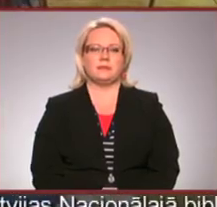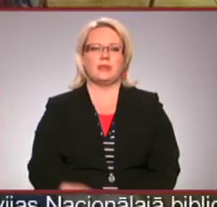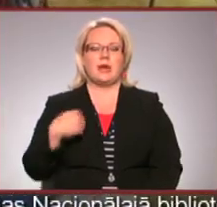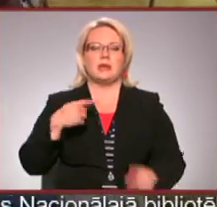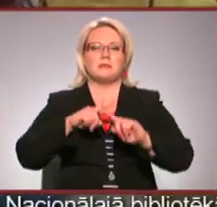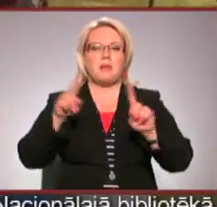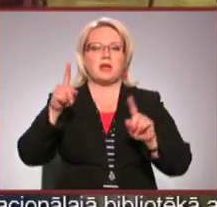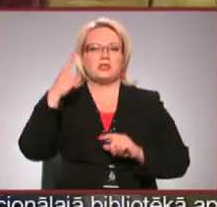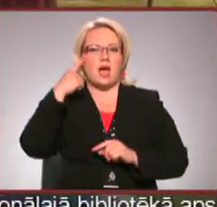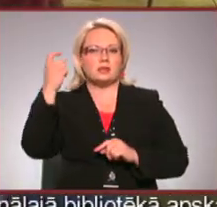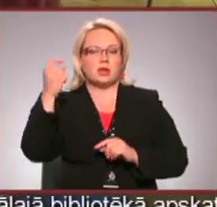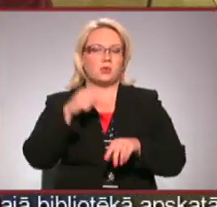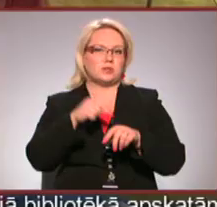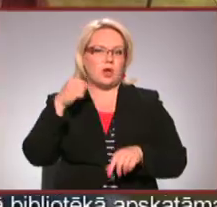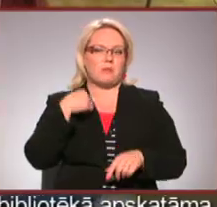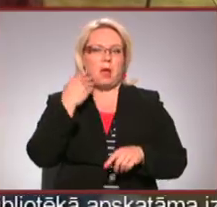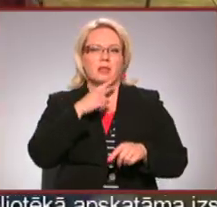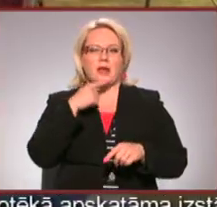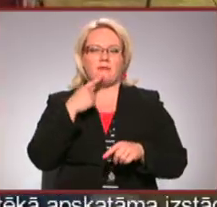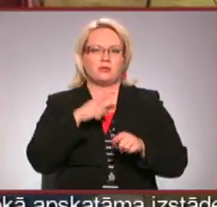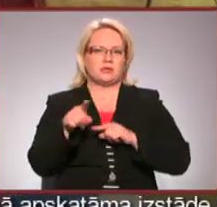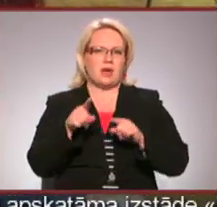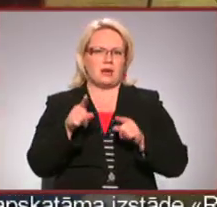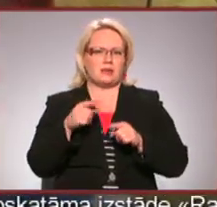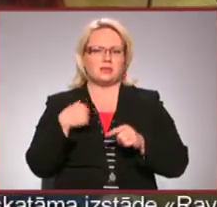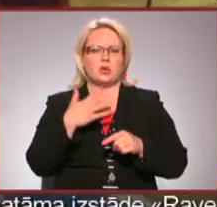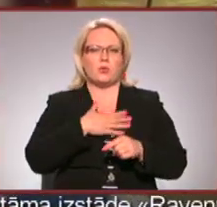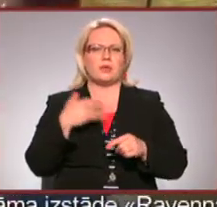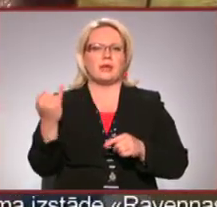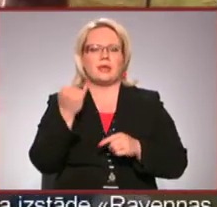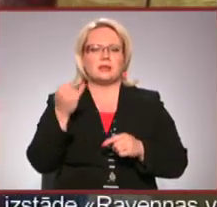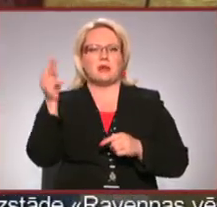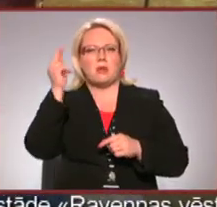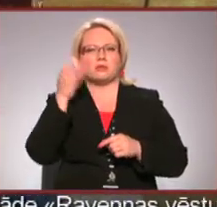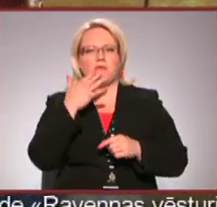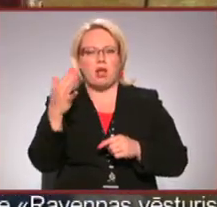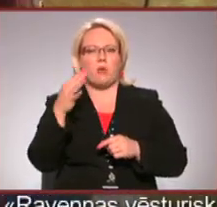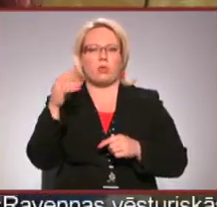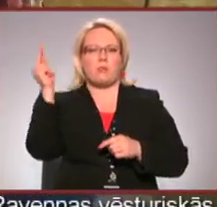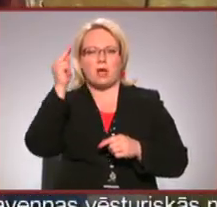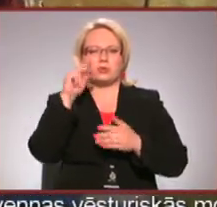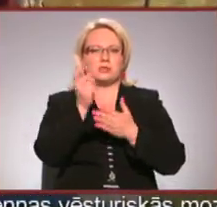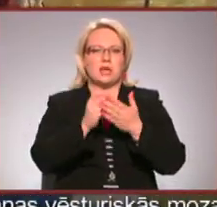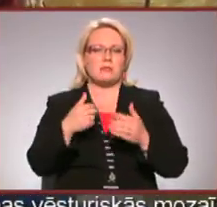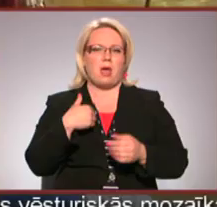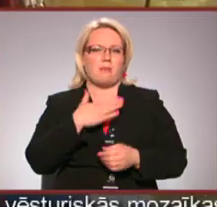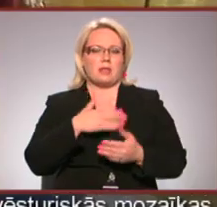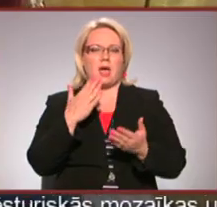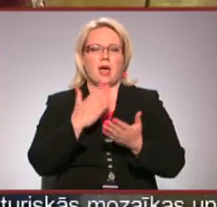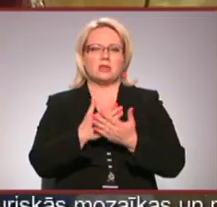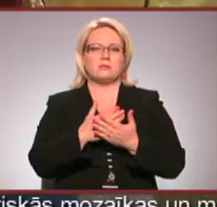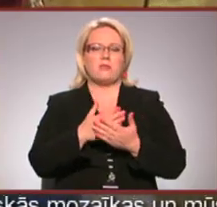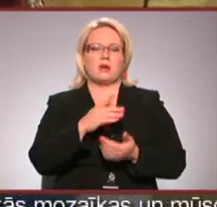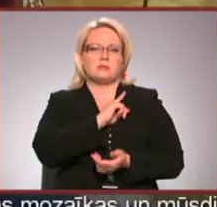Es pēkšņi atcerējos un sajūtu, ka manī ir baltkrievu saknes. Tas ir ļoti interesanti. Apgūstu valodu, mācos dziesmas, man ļoti patīk. Esmu lepna, ka spēju